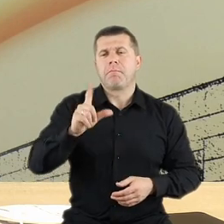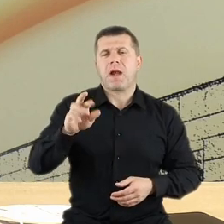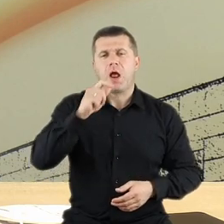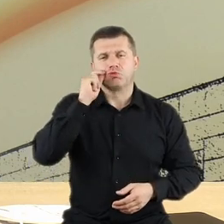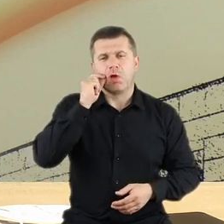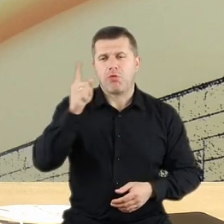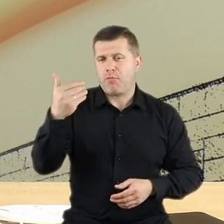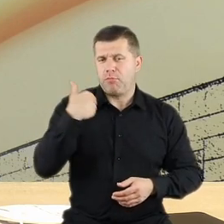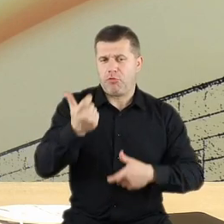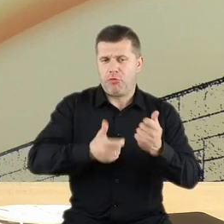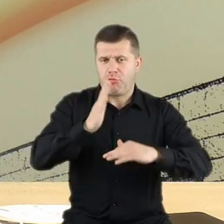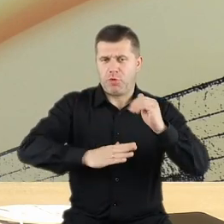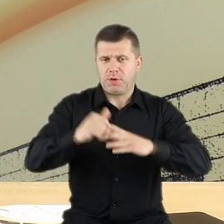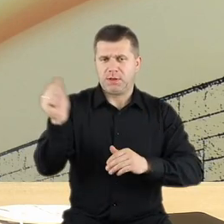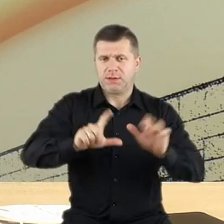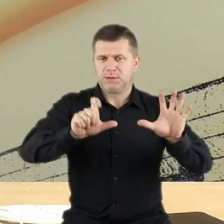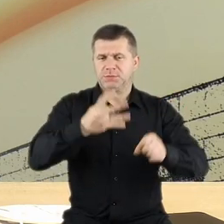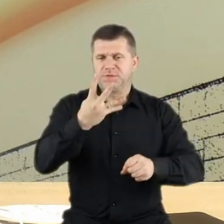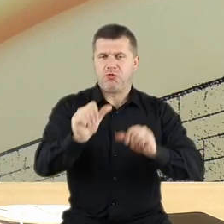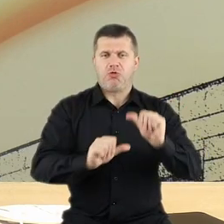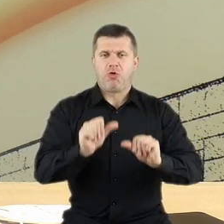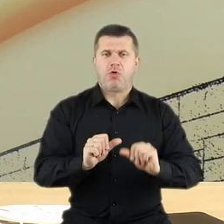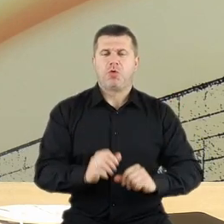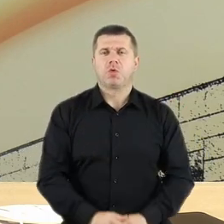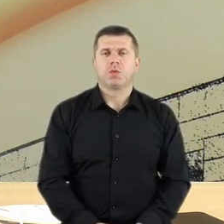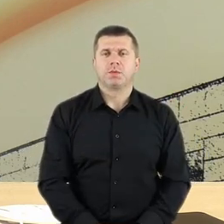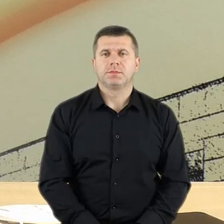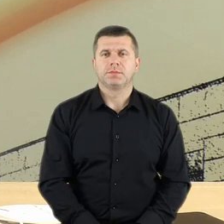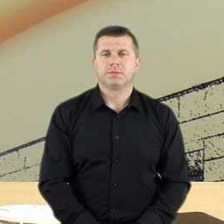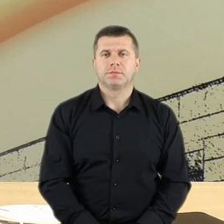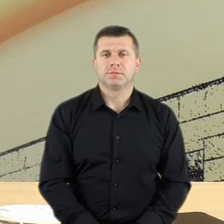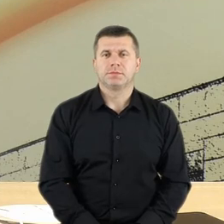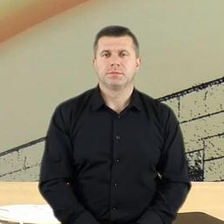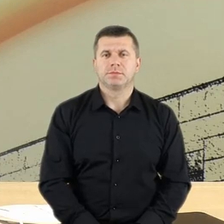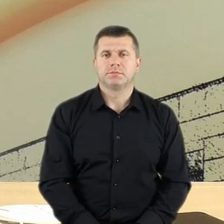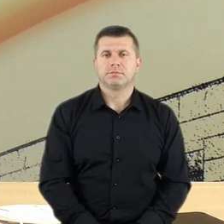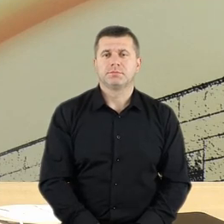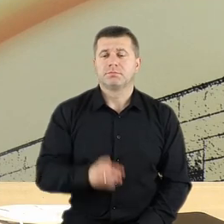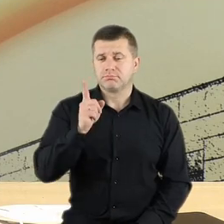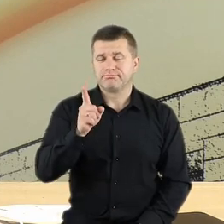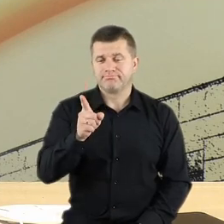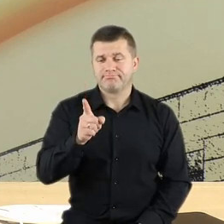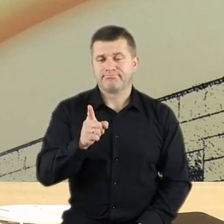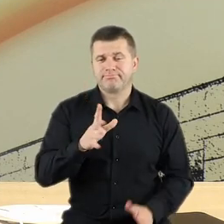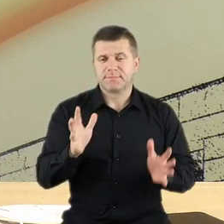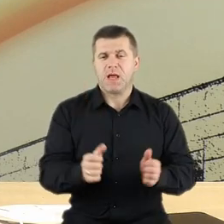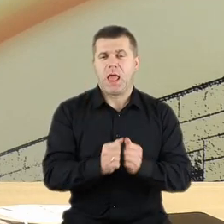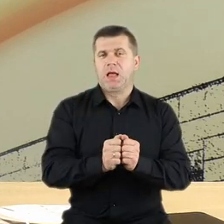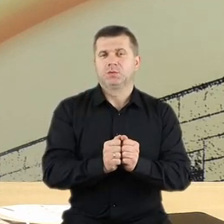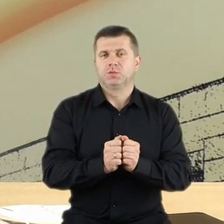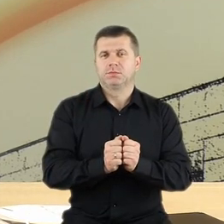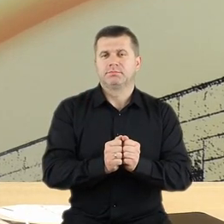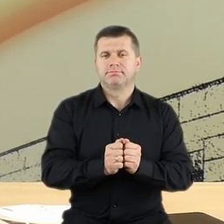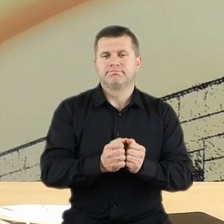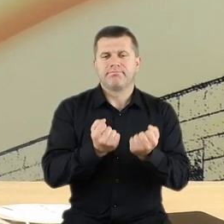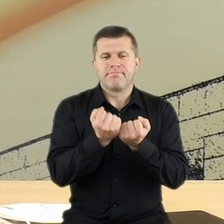wybudował w 1704 roku No i tam Znalazłam takie Tech owe